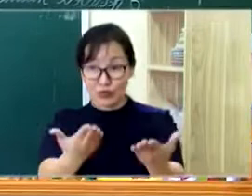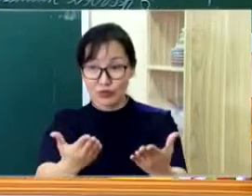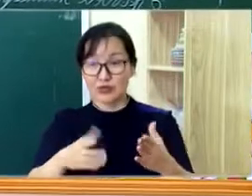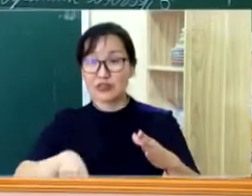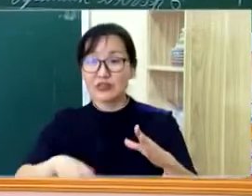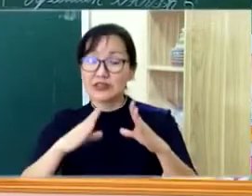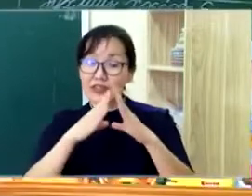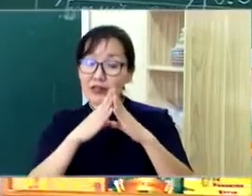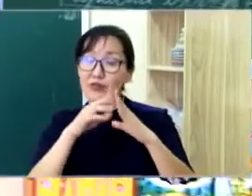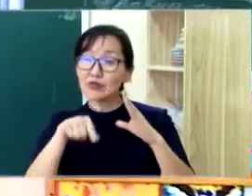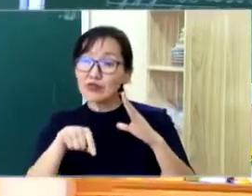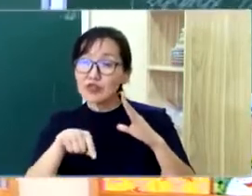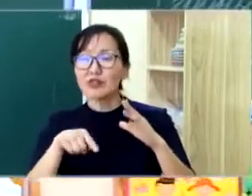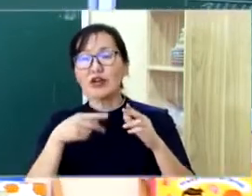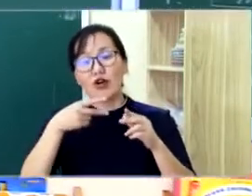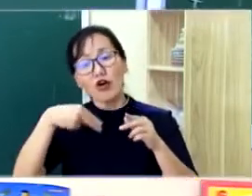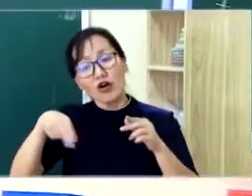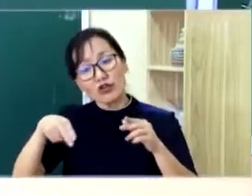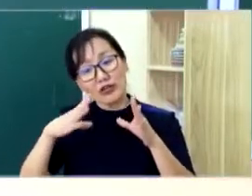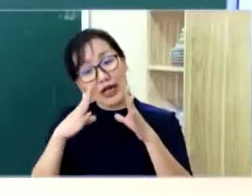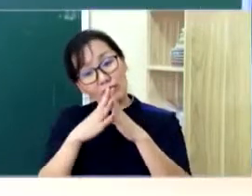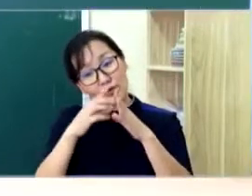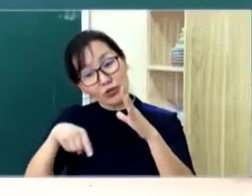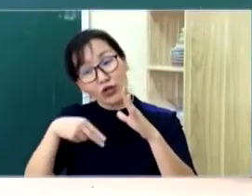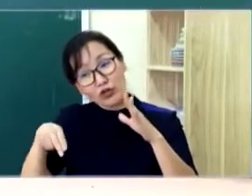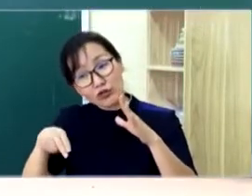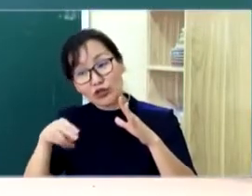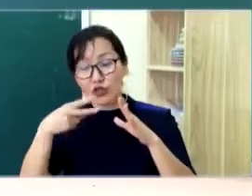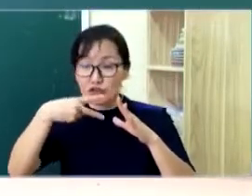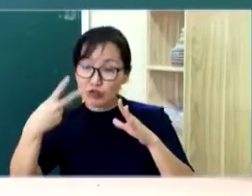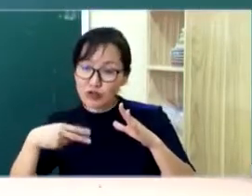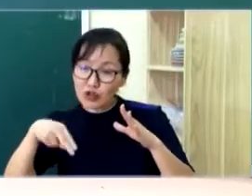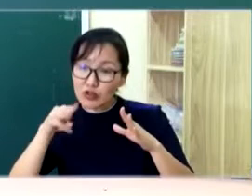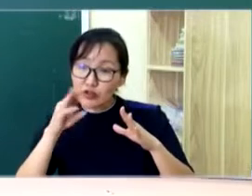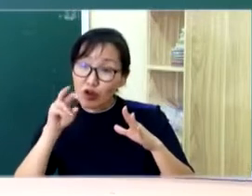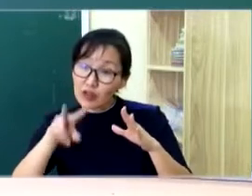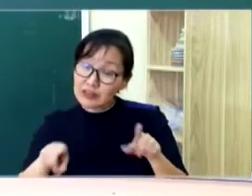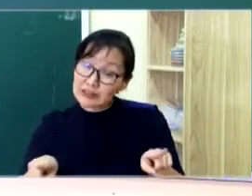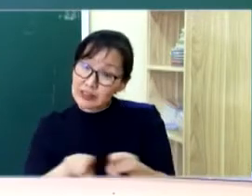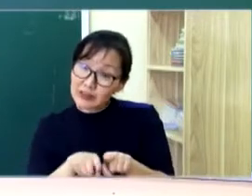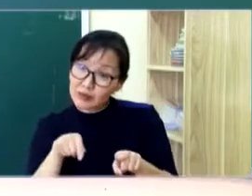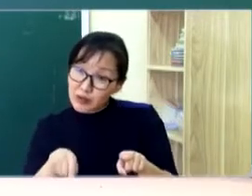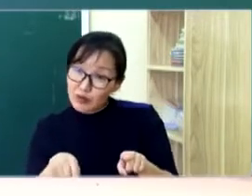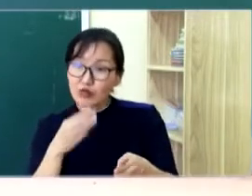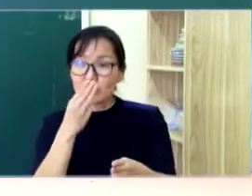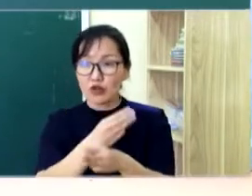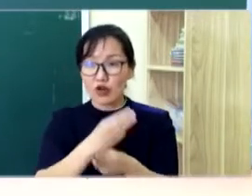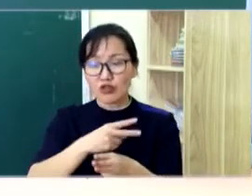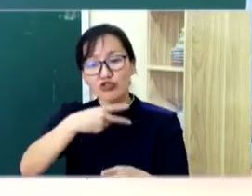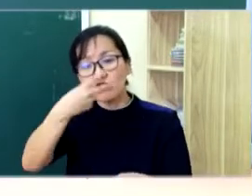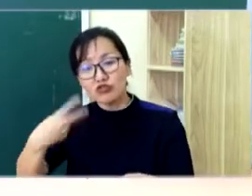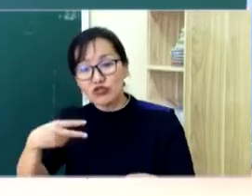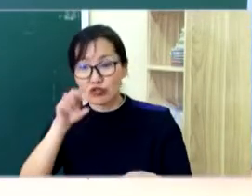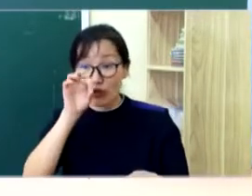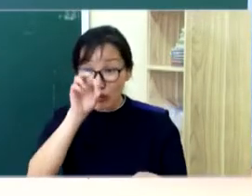тоомлох гэдэг маань бүхэл тоог тоомлохтой яг адилхан байдгийн байна. Тоог тоомлохдоо эхлээд тухайн тоомлох